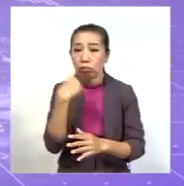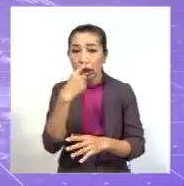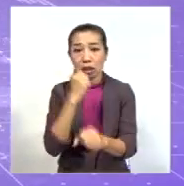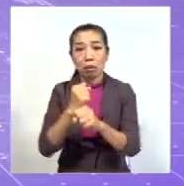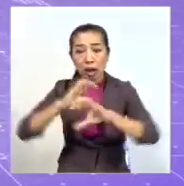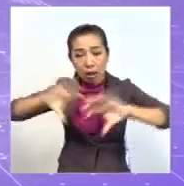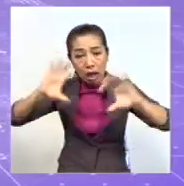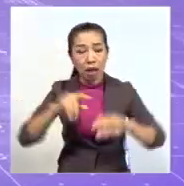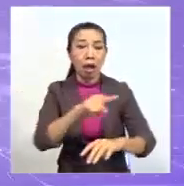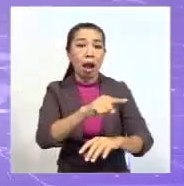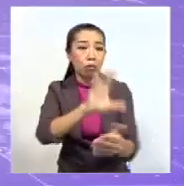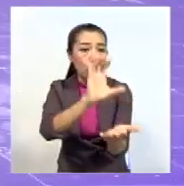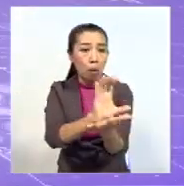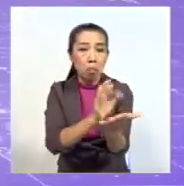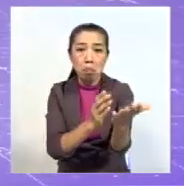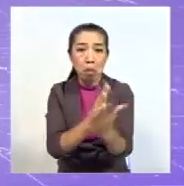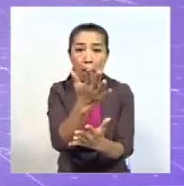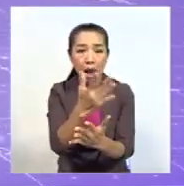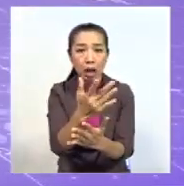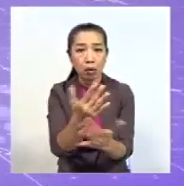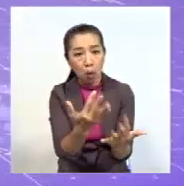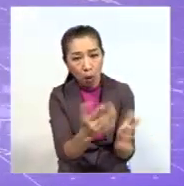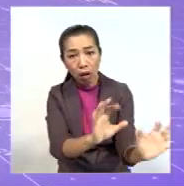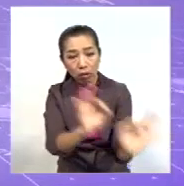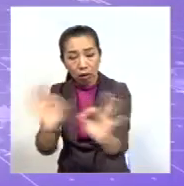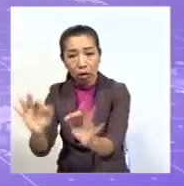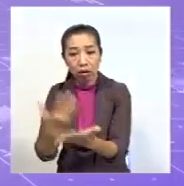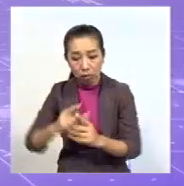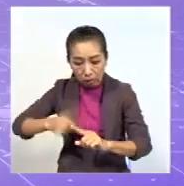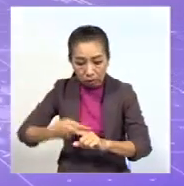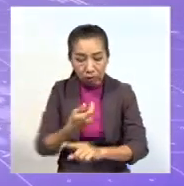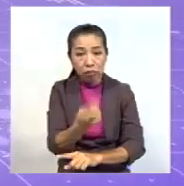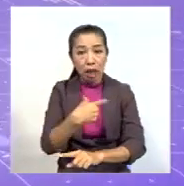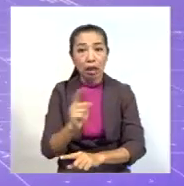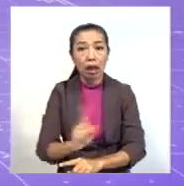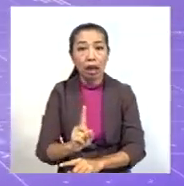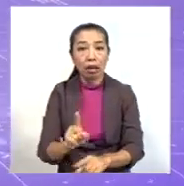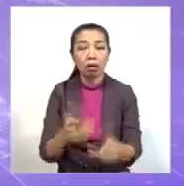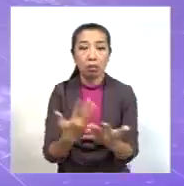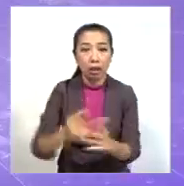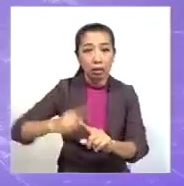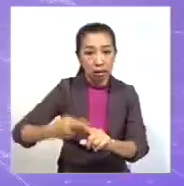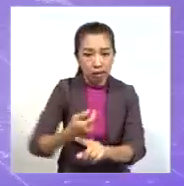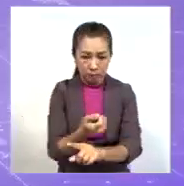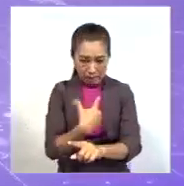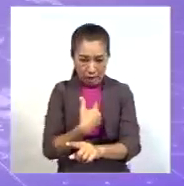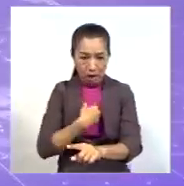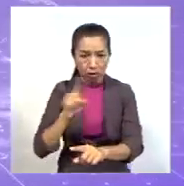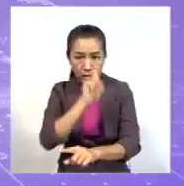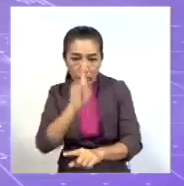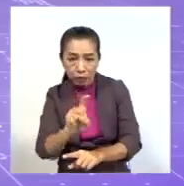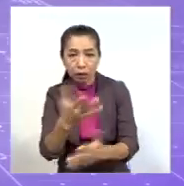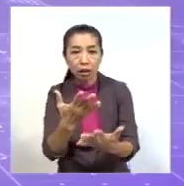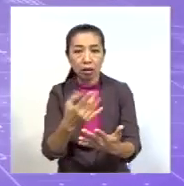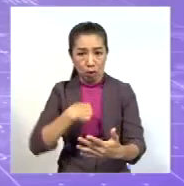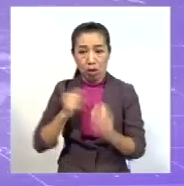แบบนี้เงินเดือนจะได้รับเป็นปกติไหมนอกจากเงินที่อยู่ใกล้ตัวของเราเรื่องของเงินเดือนของเราแล้วเนี่ยเรื่องของเงินที่จะ